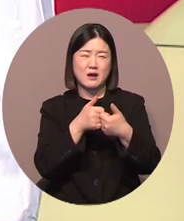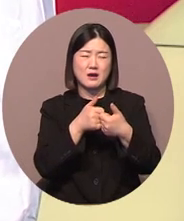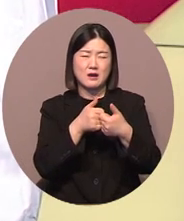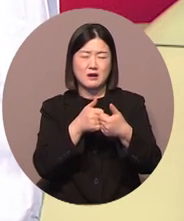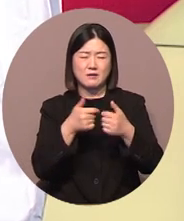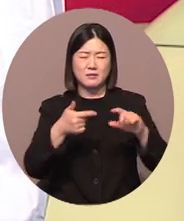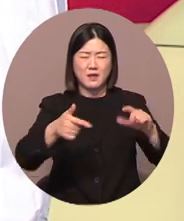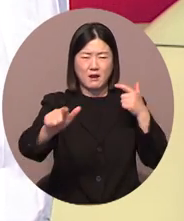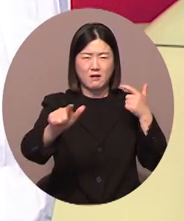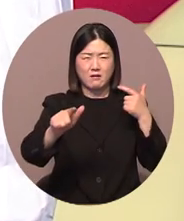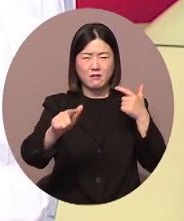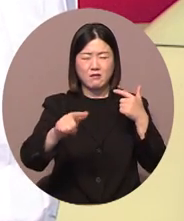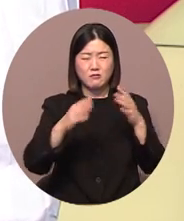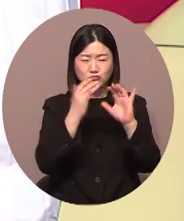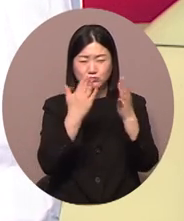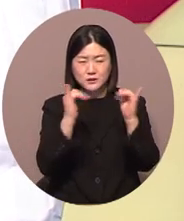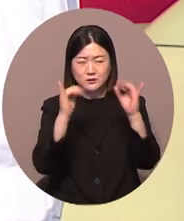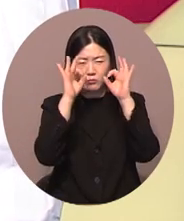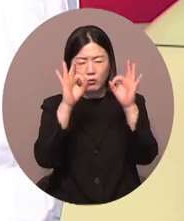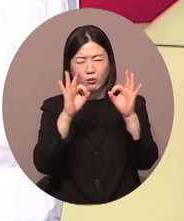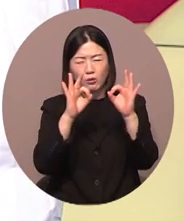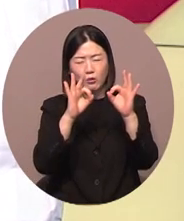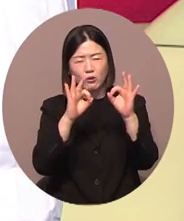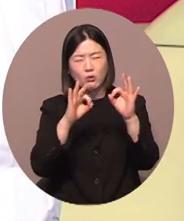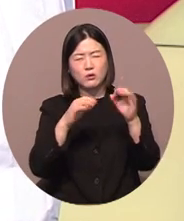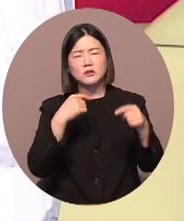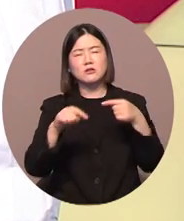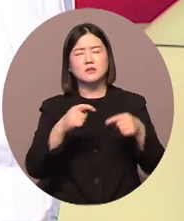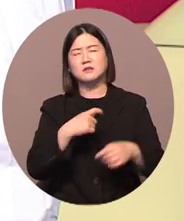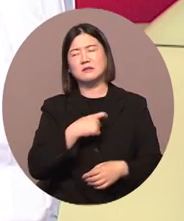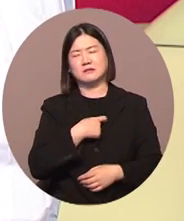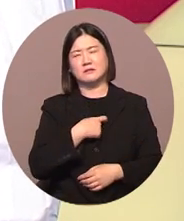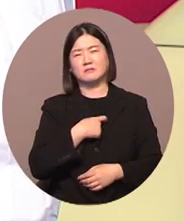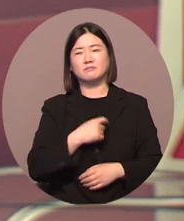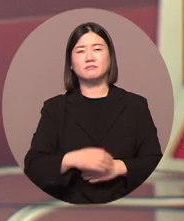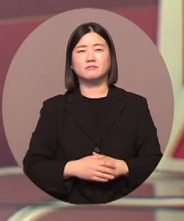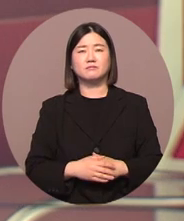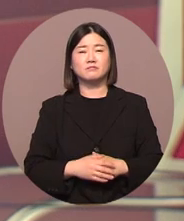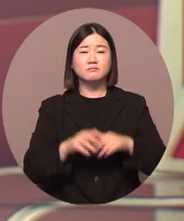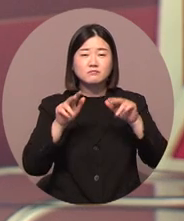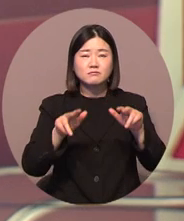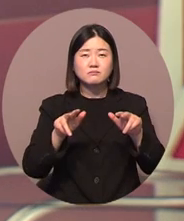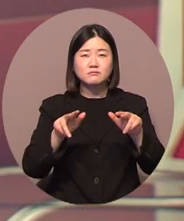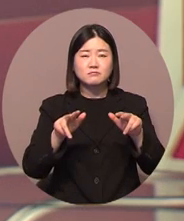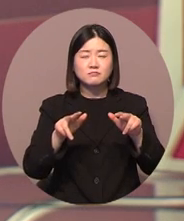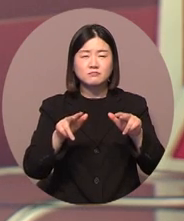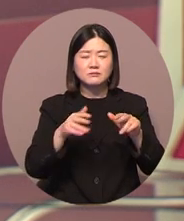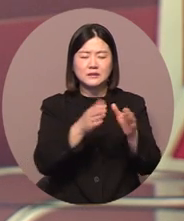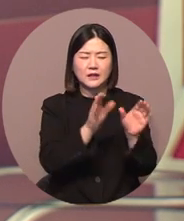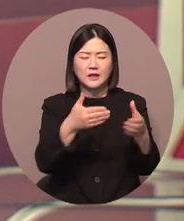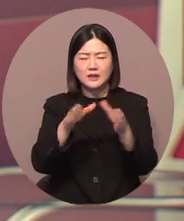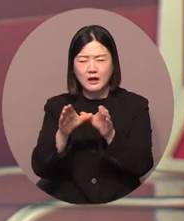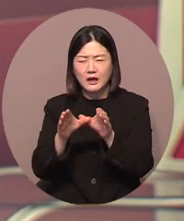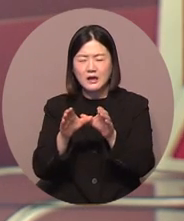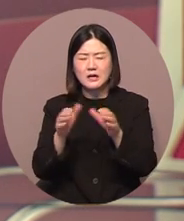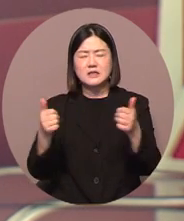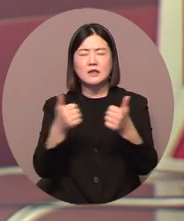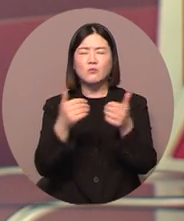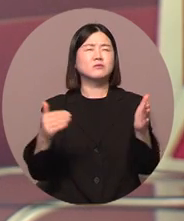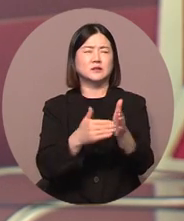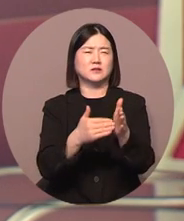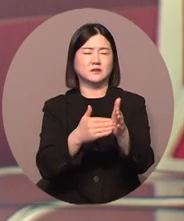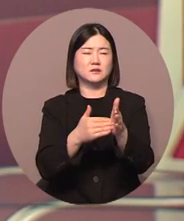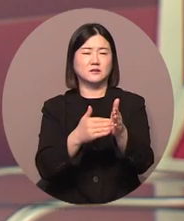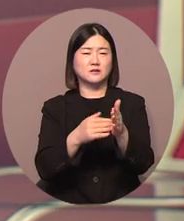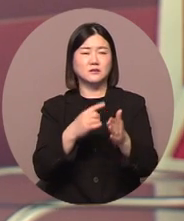국민들은 이제 정치를 혐오하고 있습니다 이제는 싸움을 끝장내고